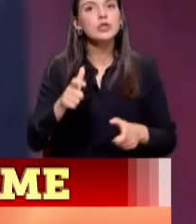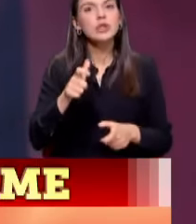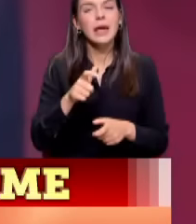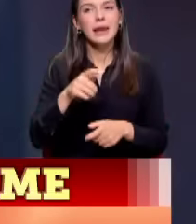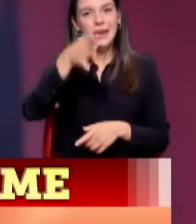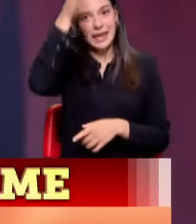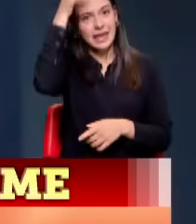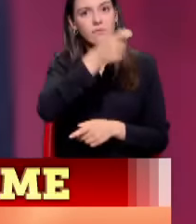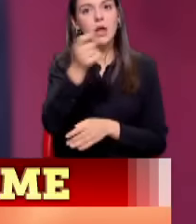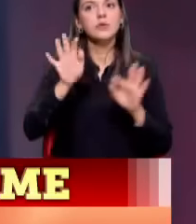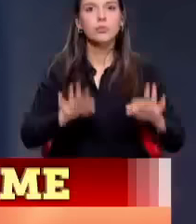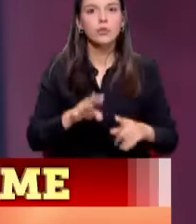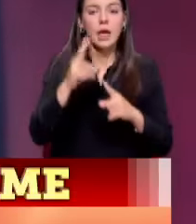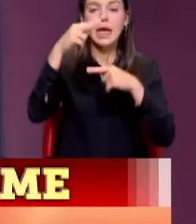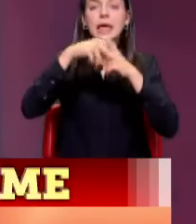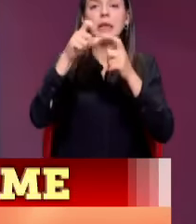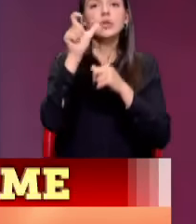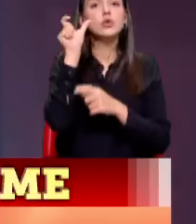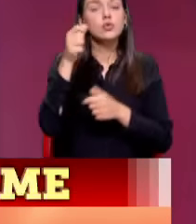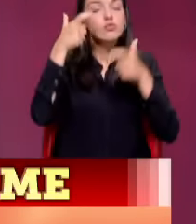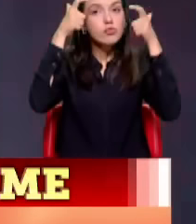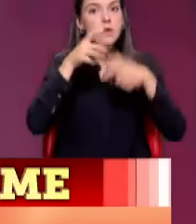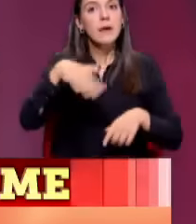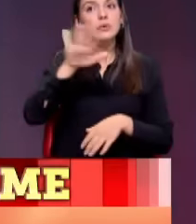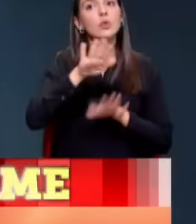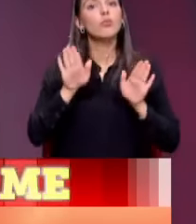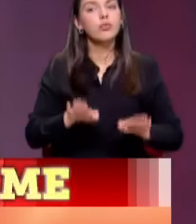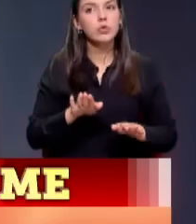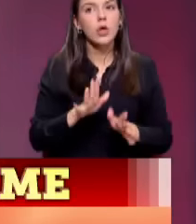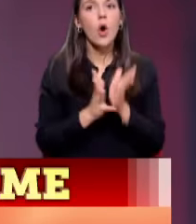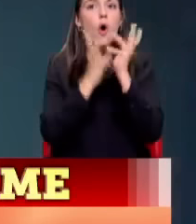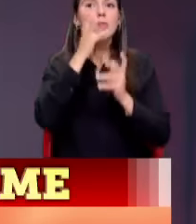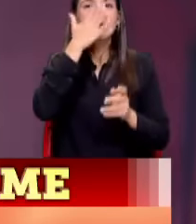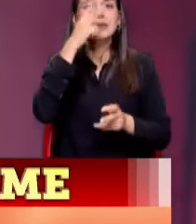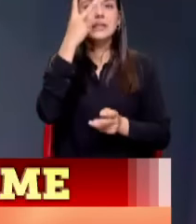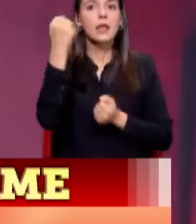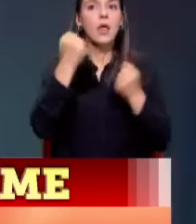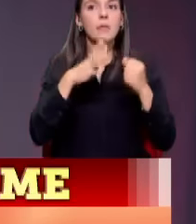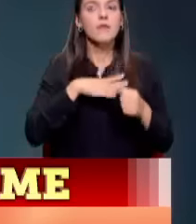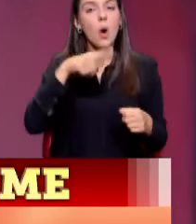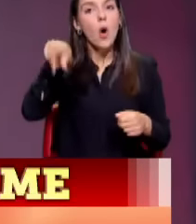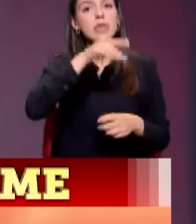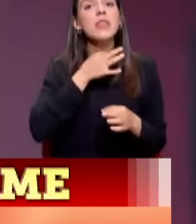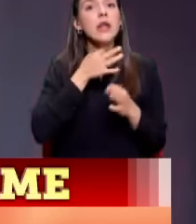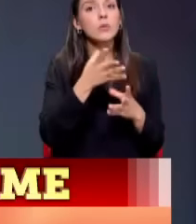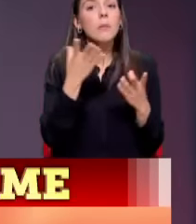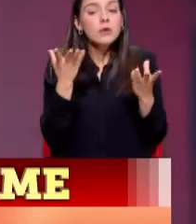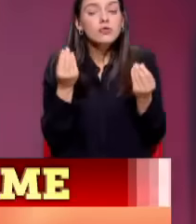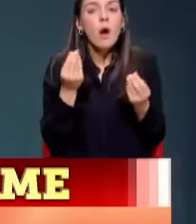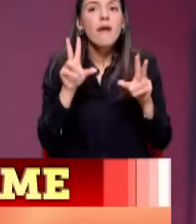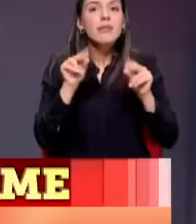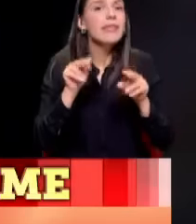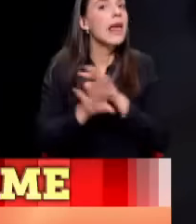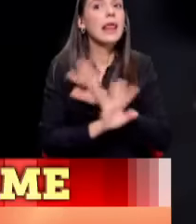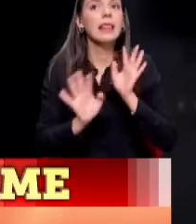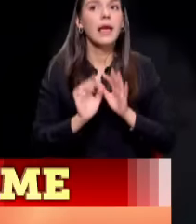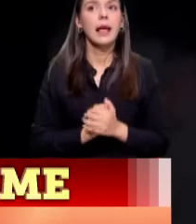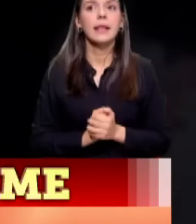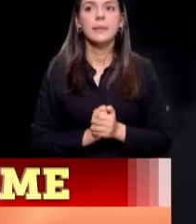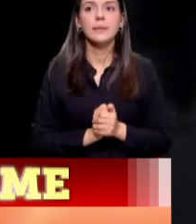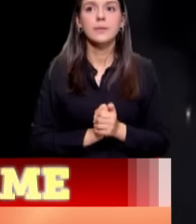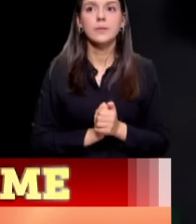İSSU'nun ekipleri buradaydı. Ormandan da sadece iki tane araç vardı burada. Onlara da teşekkür ediyoruz ama çok yetersiz bir müdahaleydi.